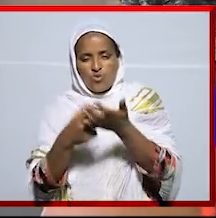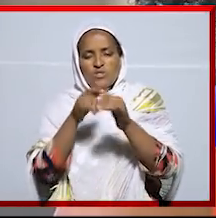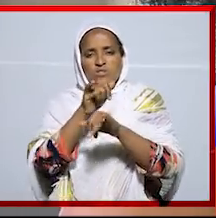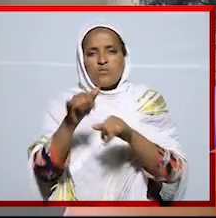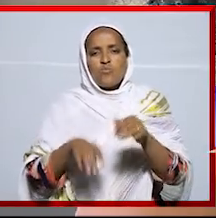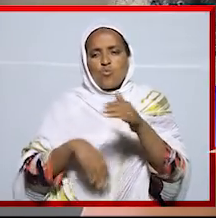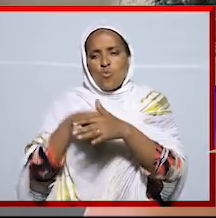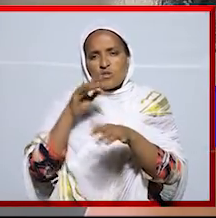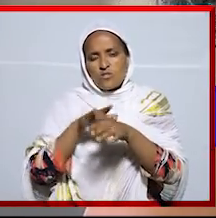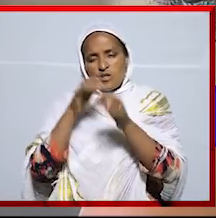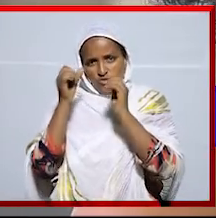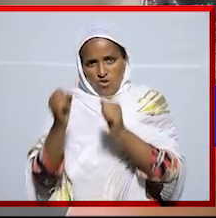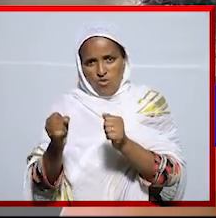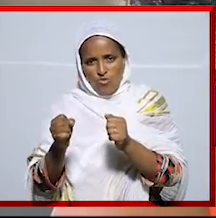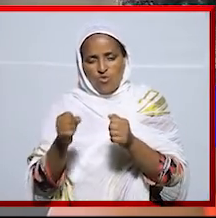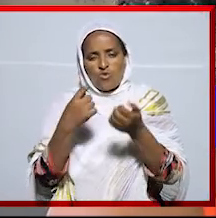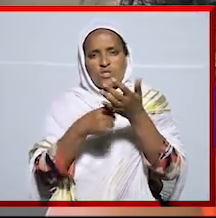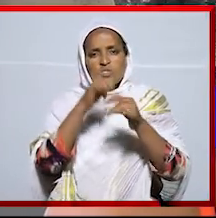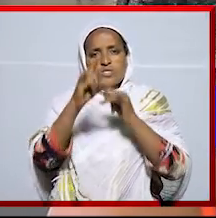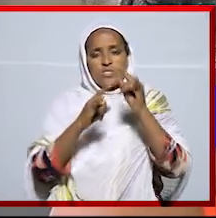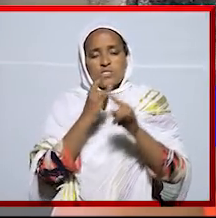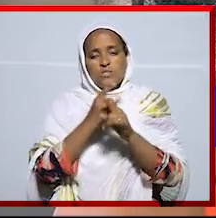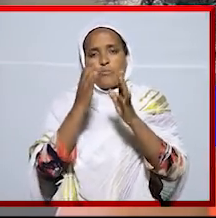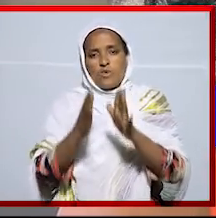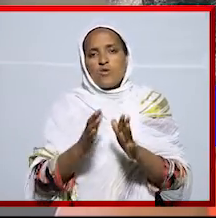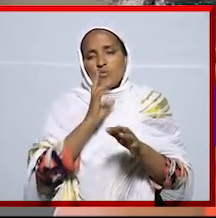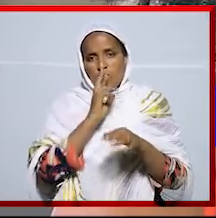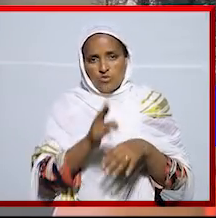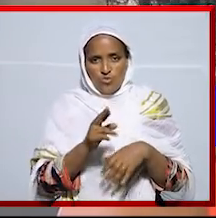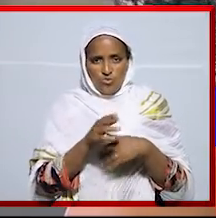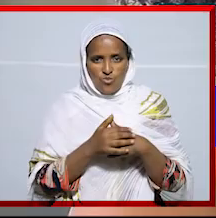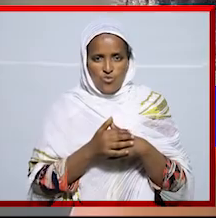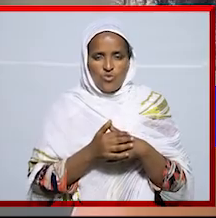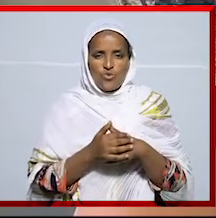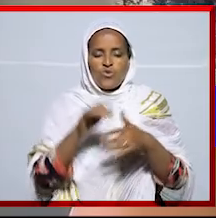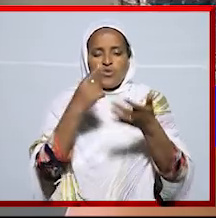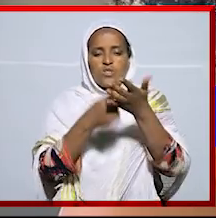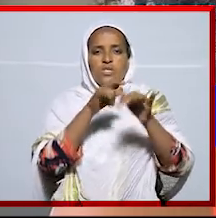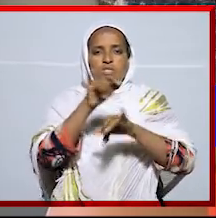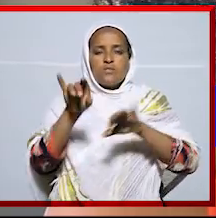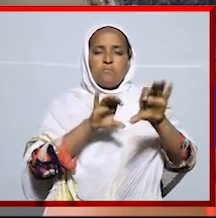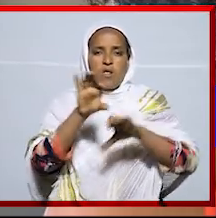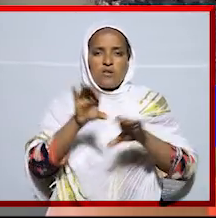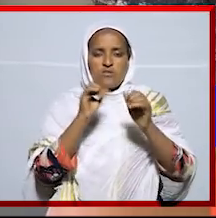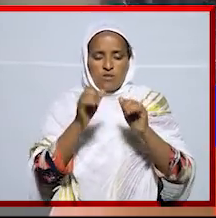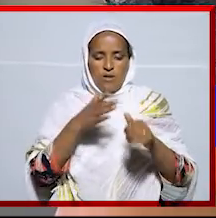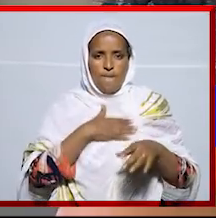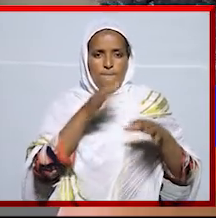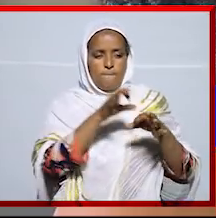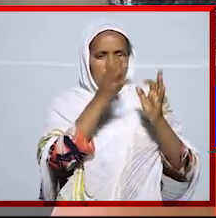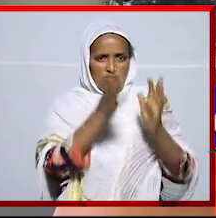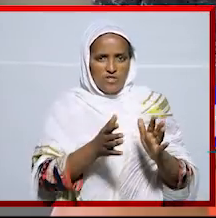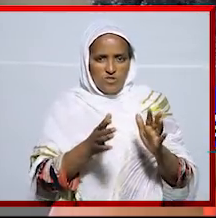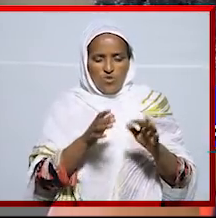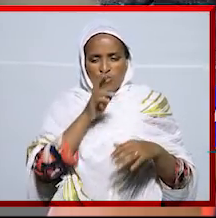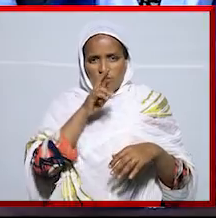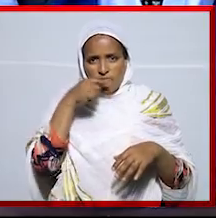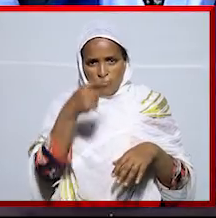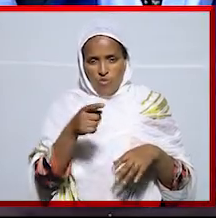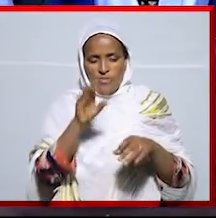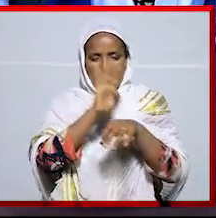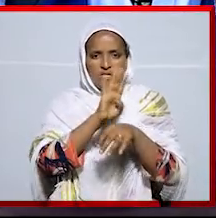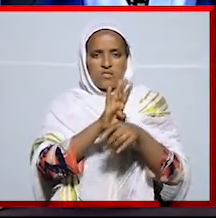ከሁለቱም እምነት ወደ መንፈስ የማረሳውትም ትንሽ ዓለማዊ ነገር ያሸንፈኛል። ግን ያው እምነቴን ጋር